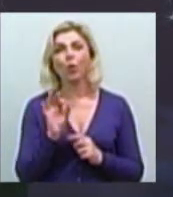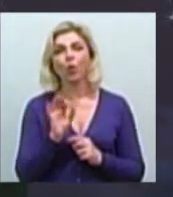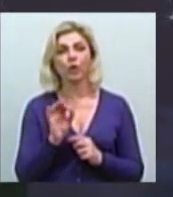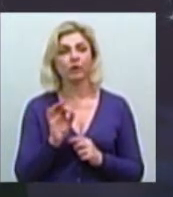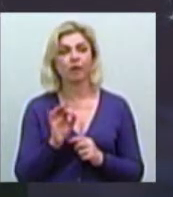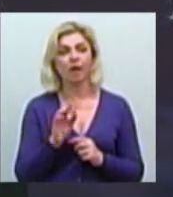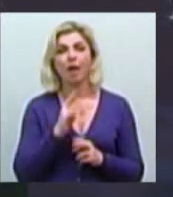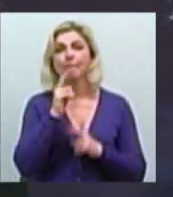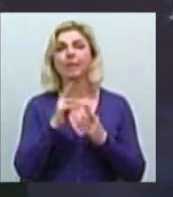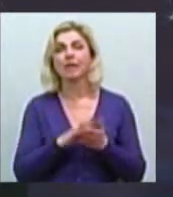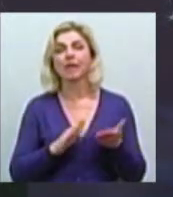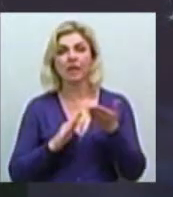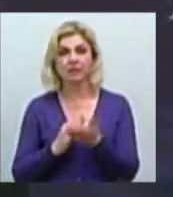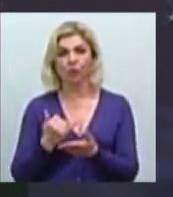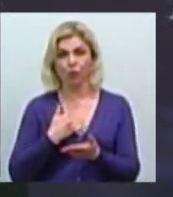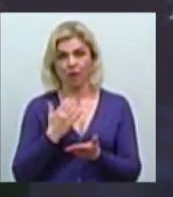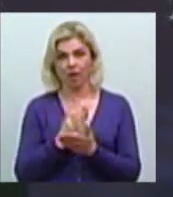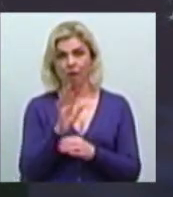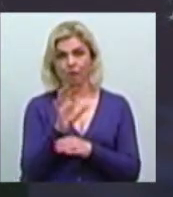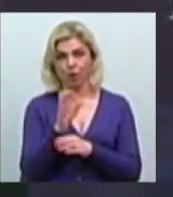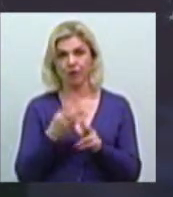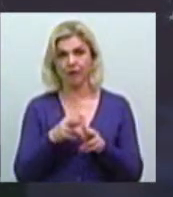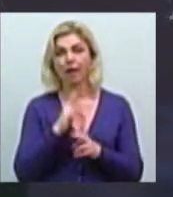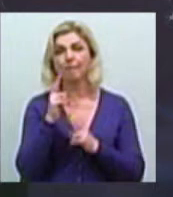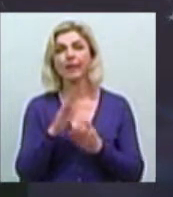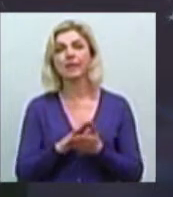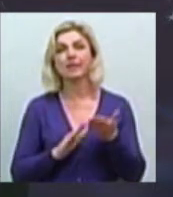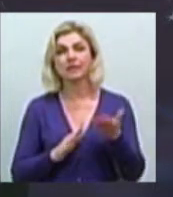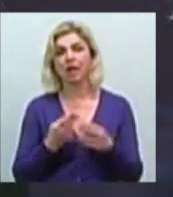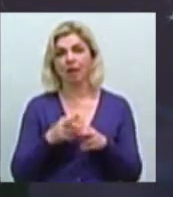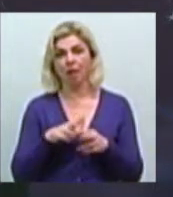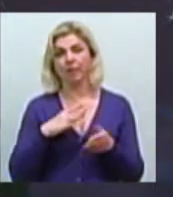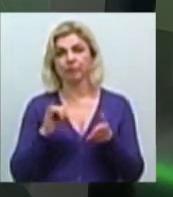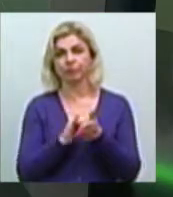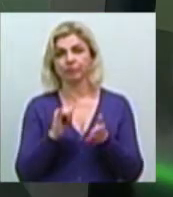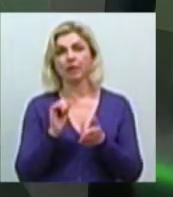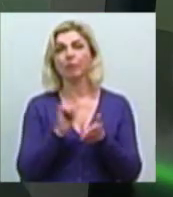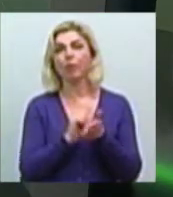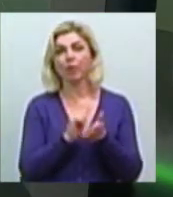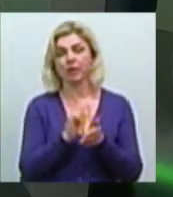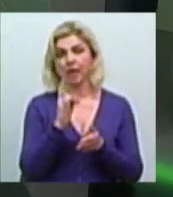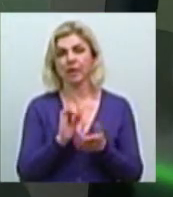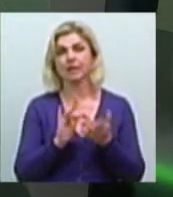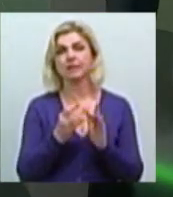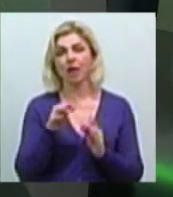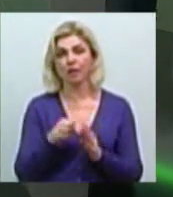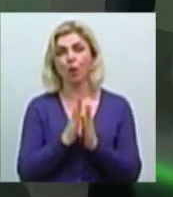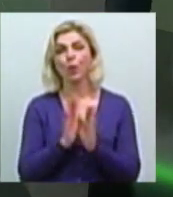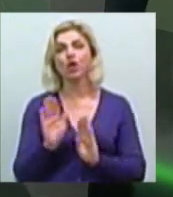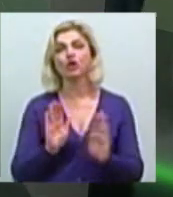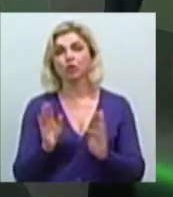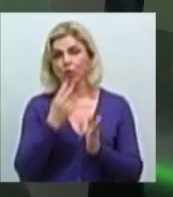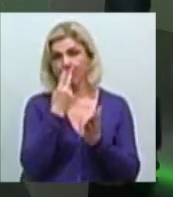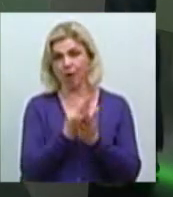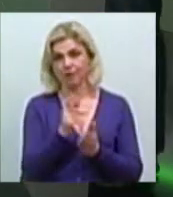нас є фотографія цієї петиції, яка була розміщена на сайті Миколаївської міської ради. Прошу режисерів показати глядачам